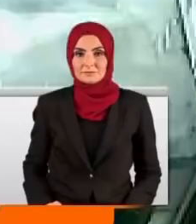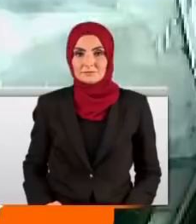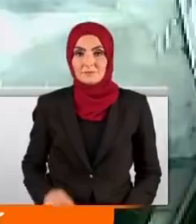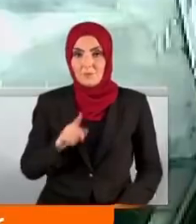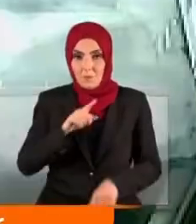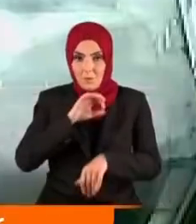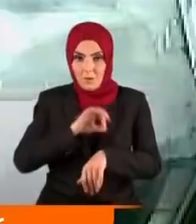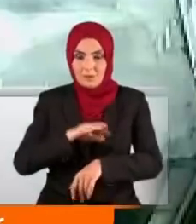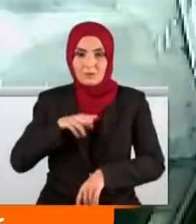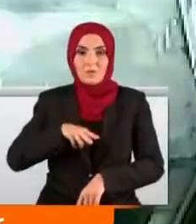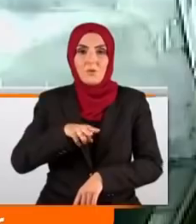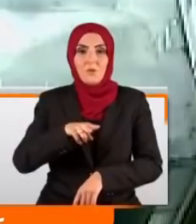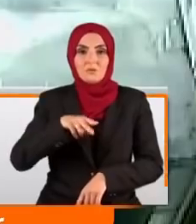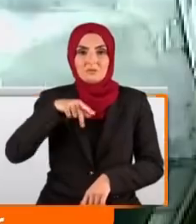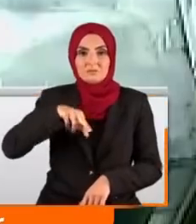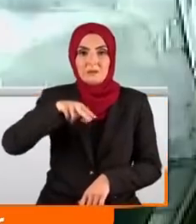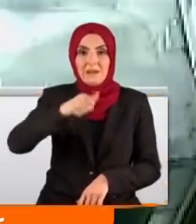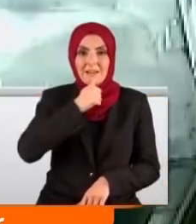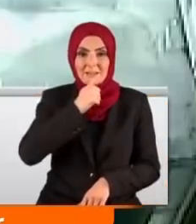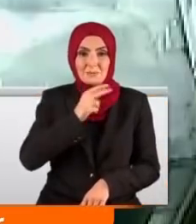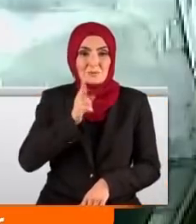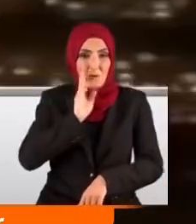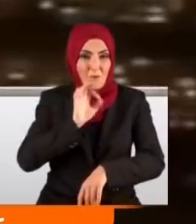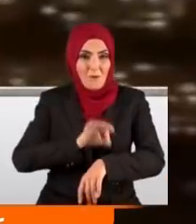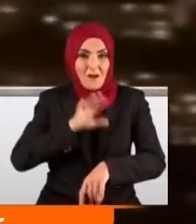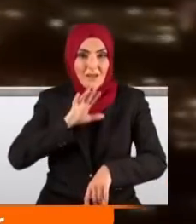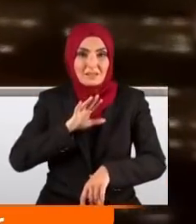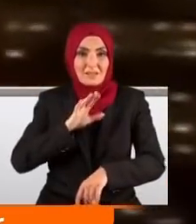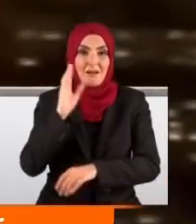sırada yoldan geçen adam son anda ezilmekten kurtuldu.